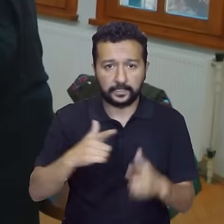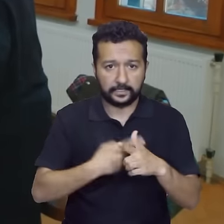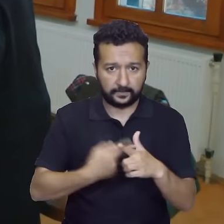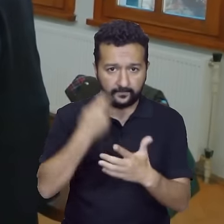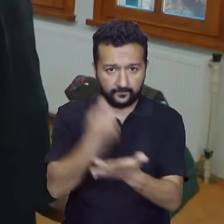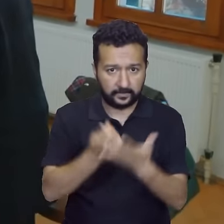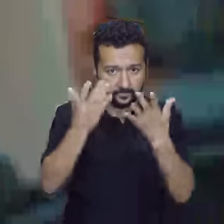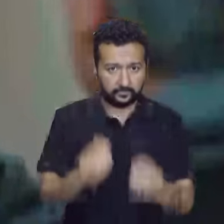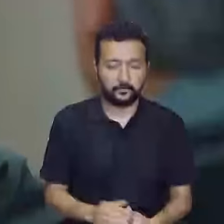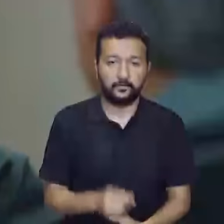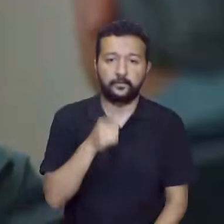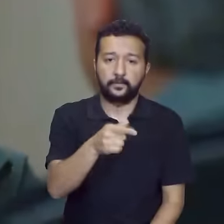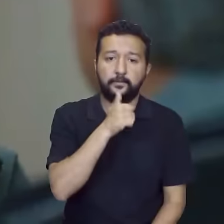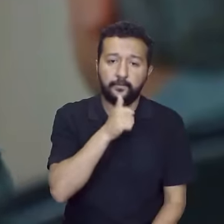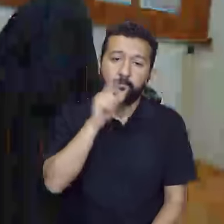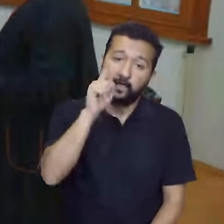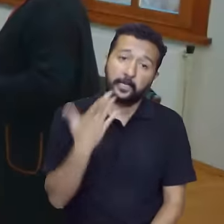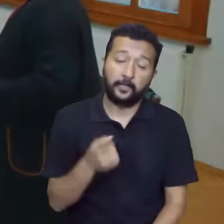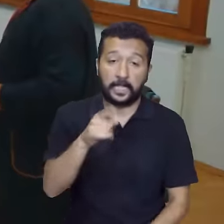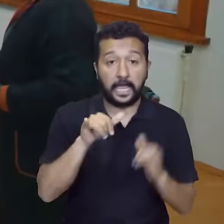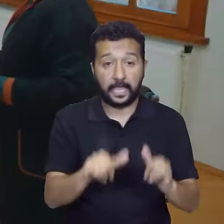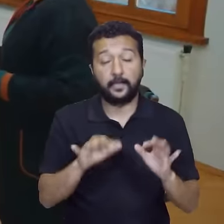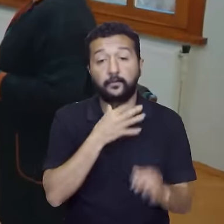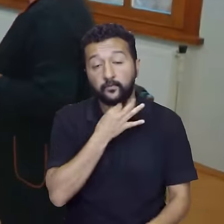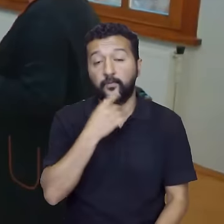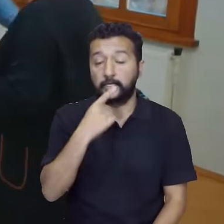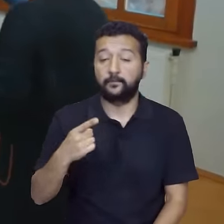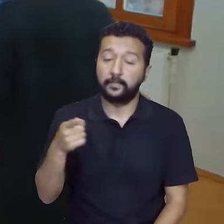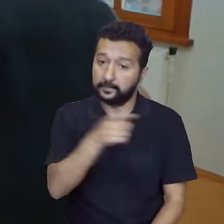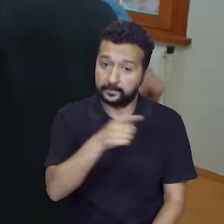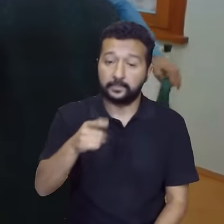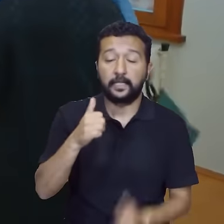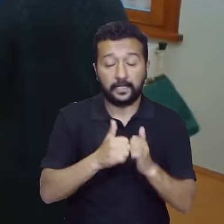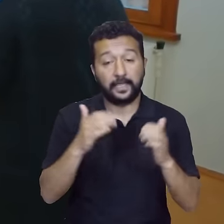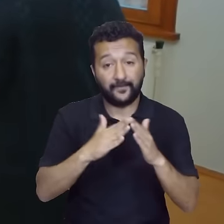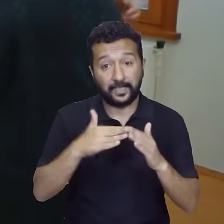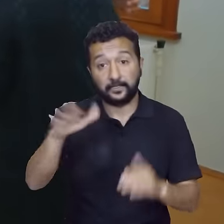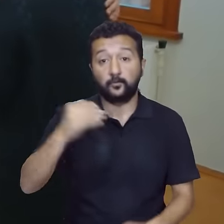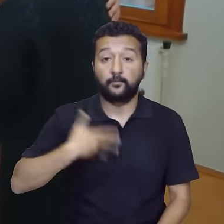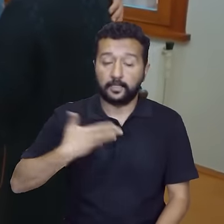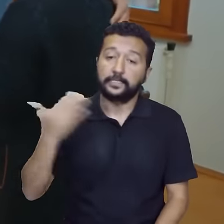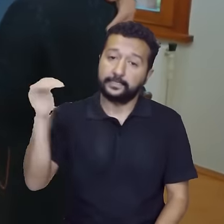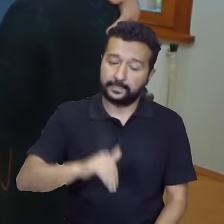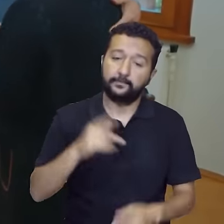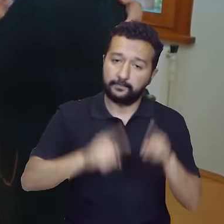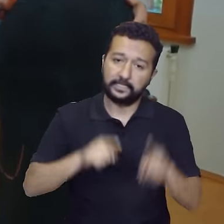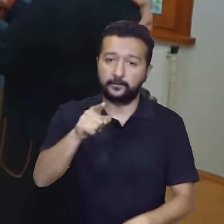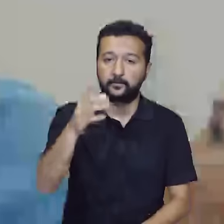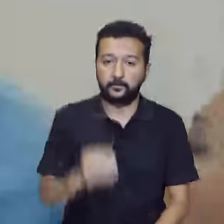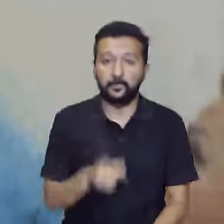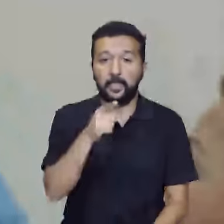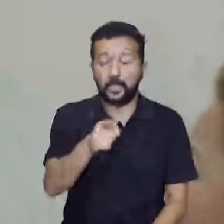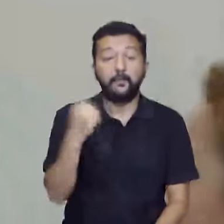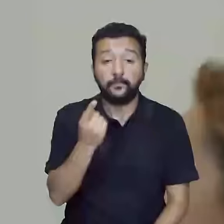kira parası mı vereceğiz ya? Ya baba vallahi. Aynen öyle, lütfen. Hadi anneciğim, geç eve sen. Çok merak edersen ara sıra gelip uğrarsın.